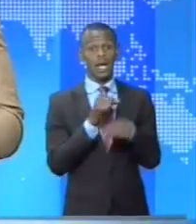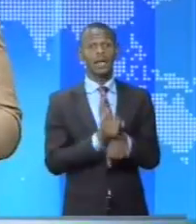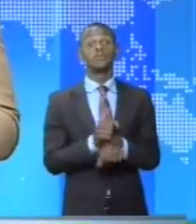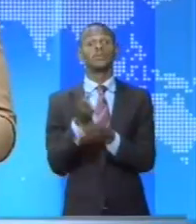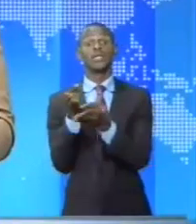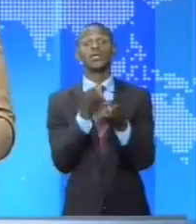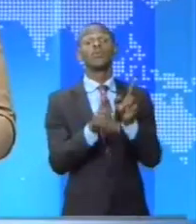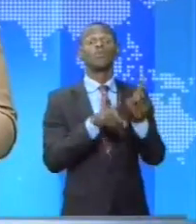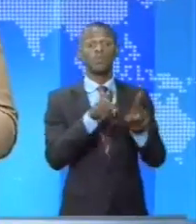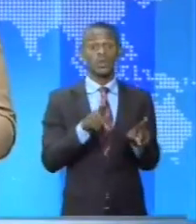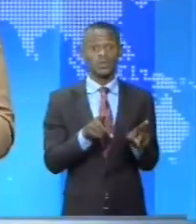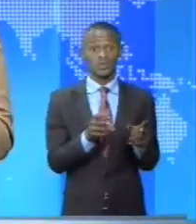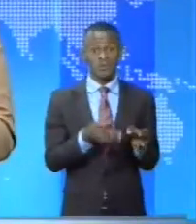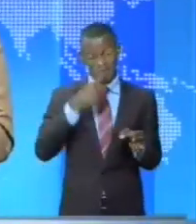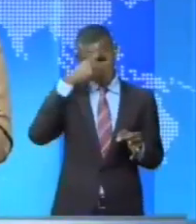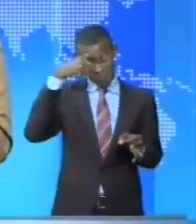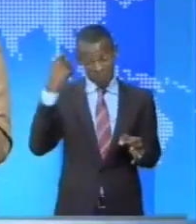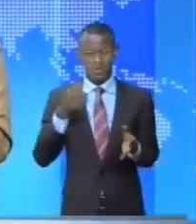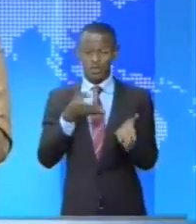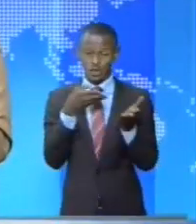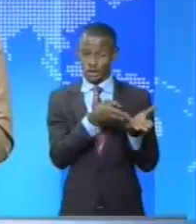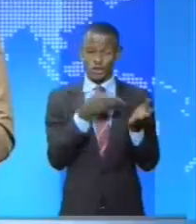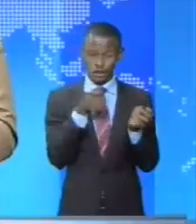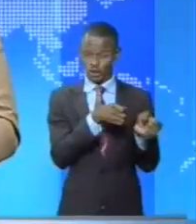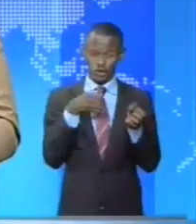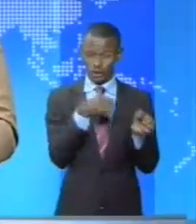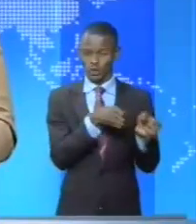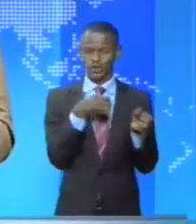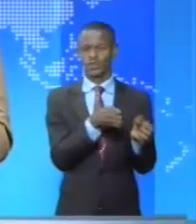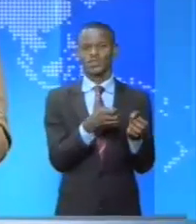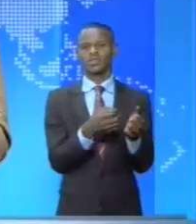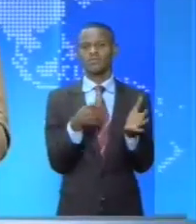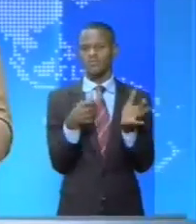à l'amélioration des soins de santé. Et Constance Mananga